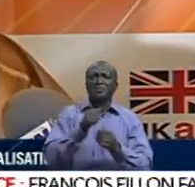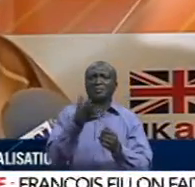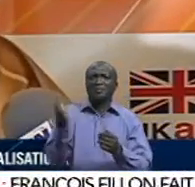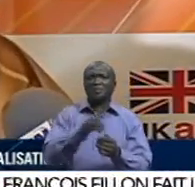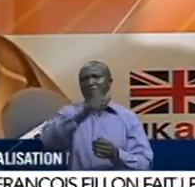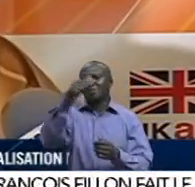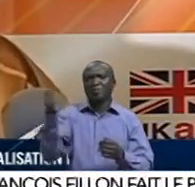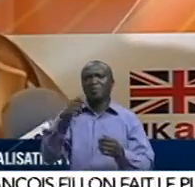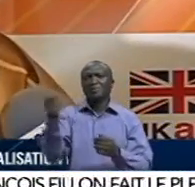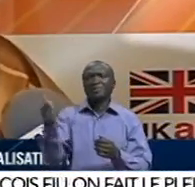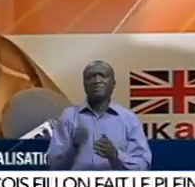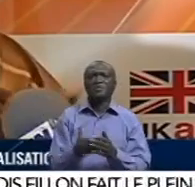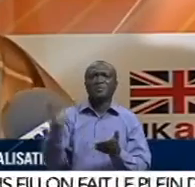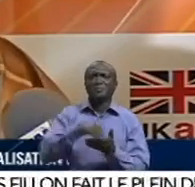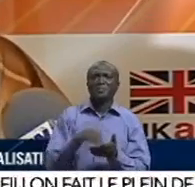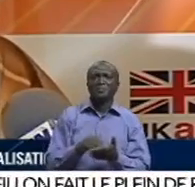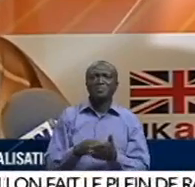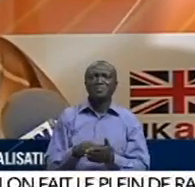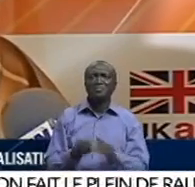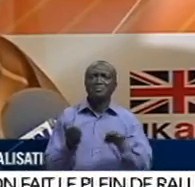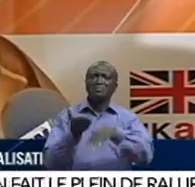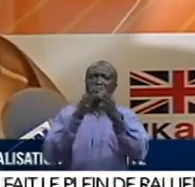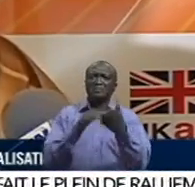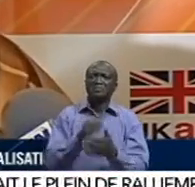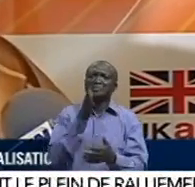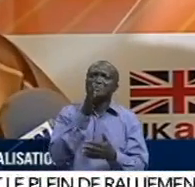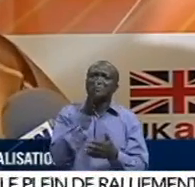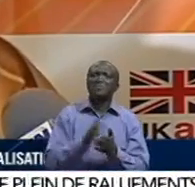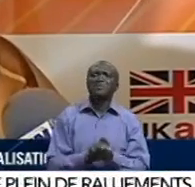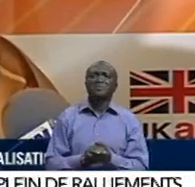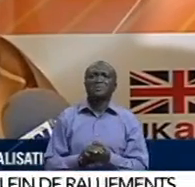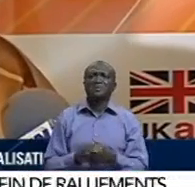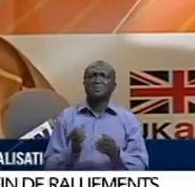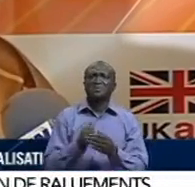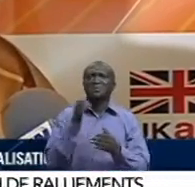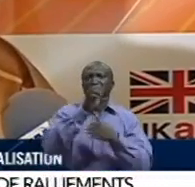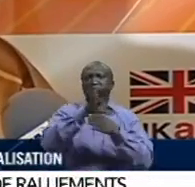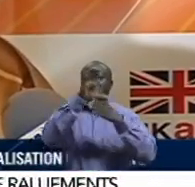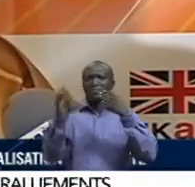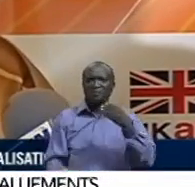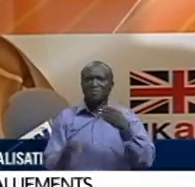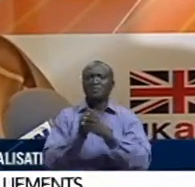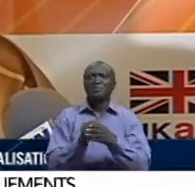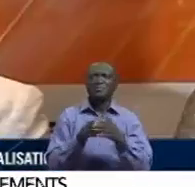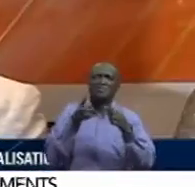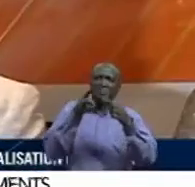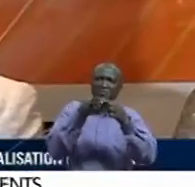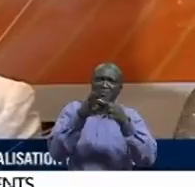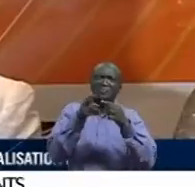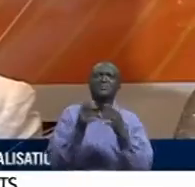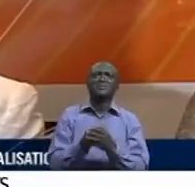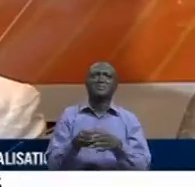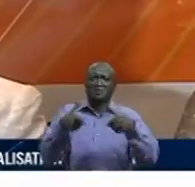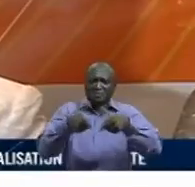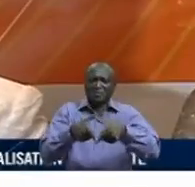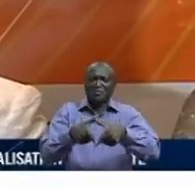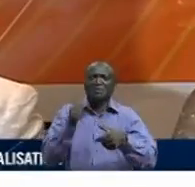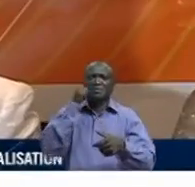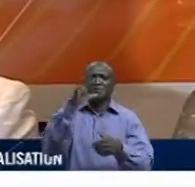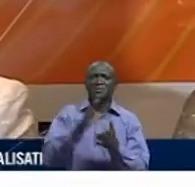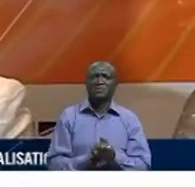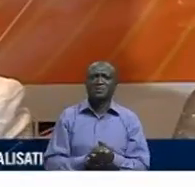tant d'autres tant d'autres les questions de mortalité maternelle sont des conséquences de de l'excision pour la représentante